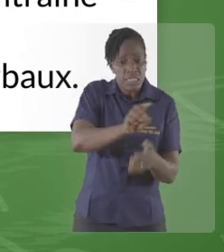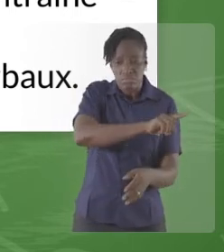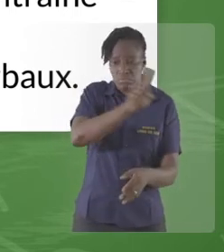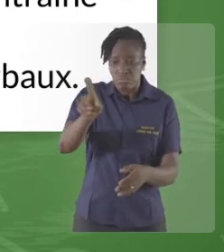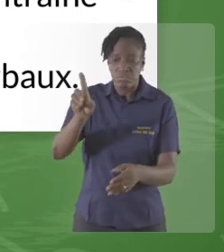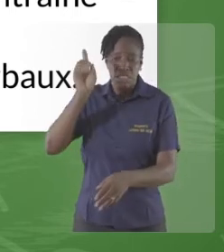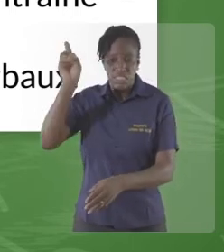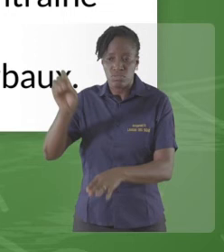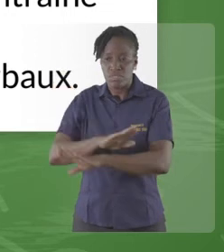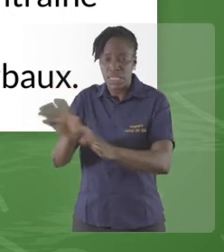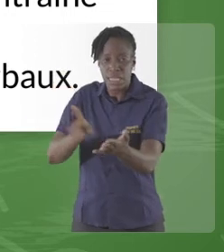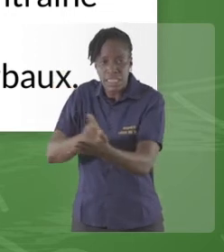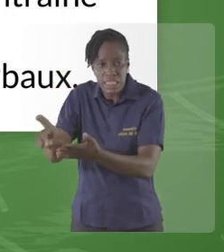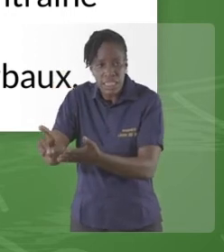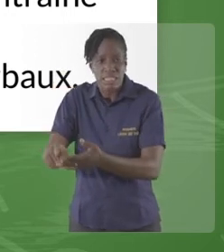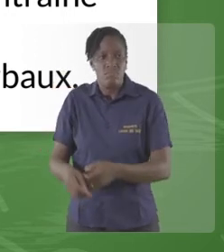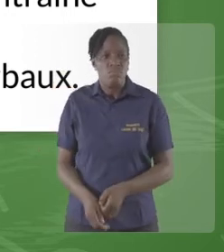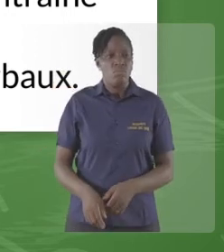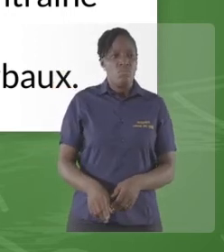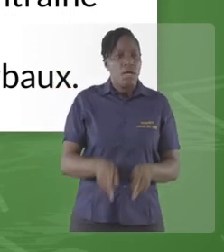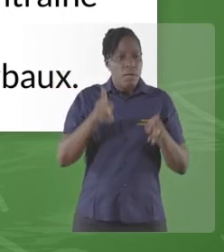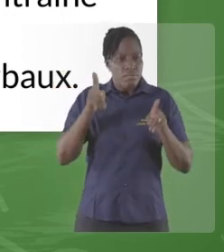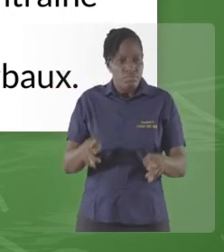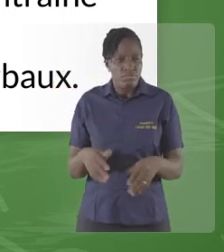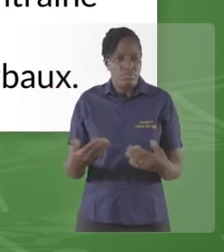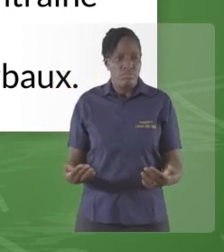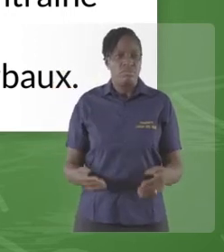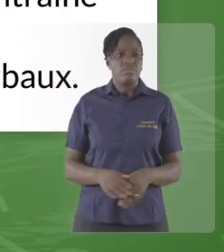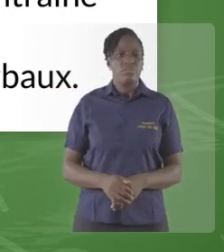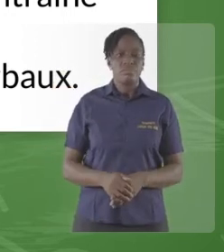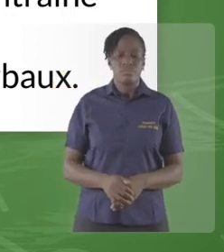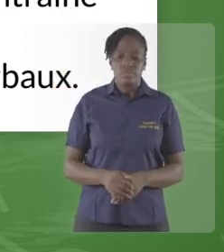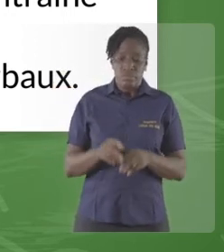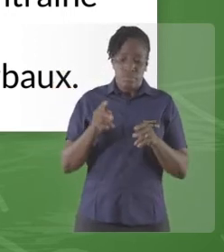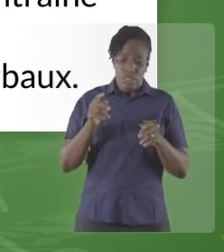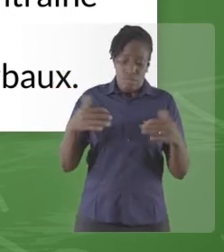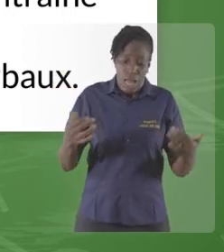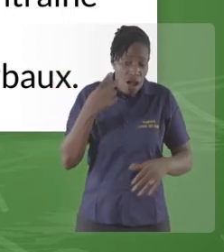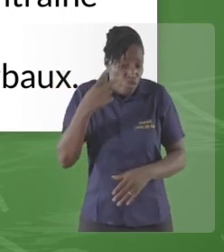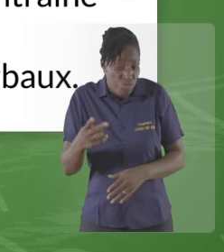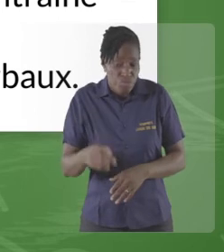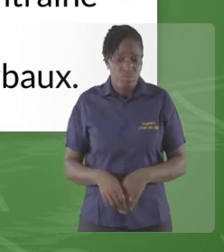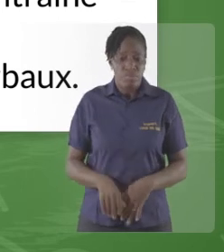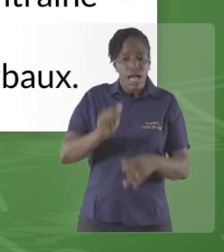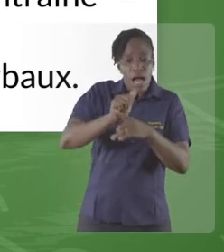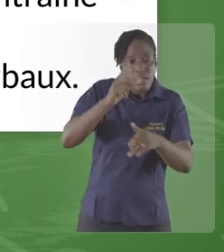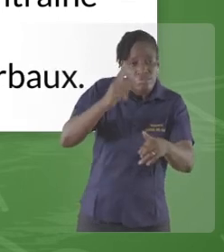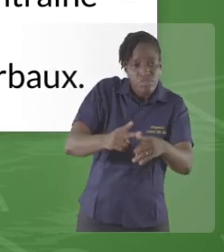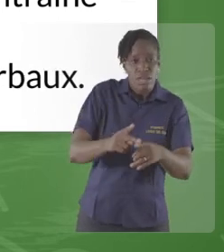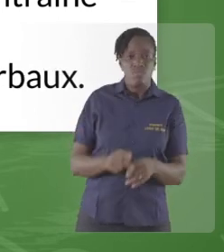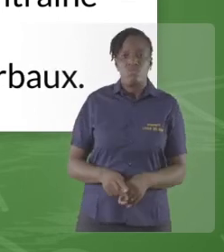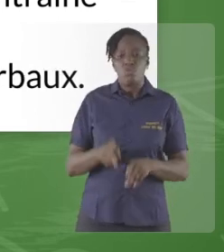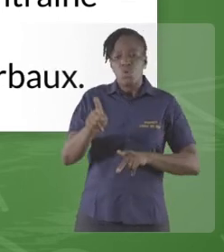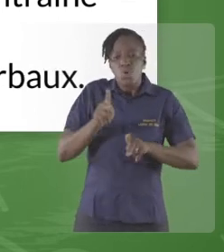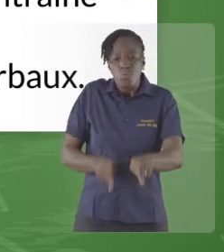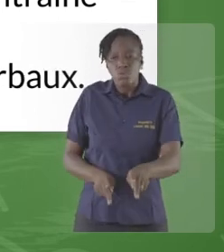entraîne des modifications à certains niveaux. Nous avons le cas des adverbes,